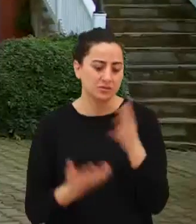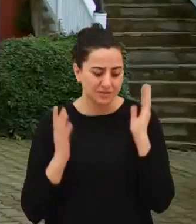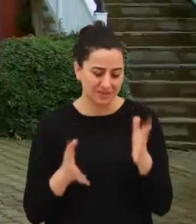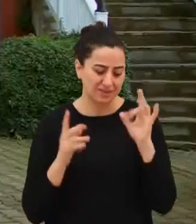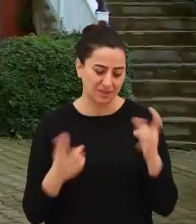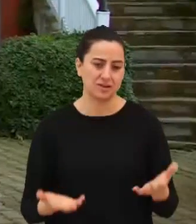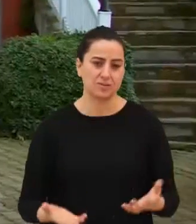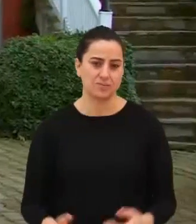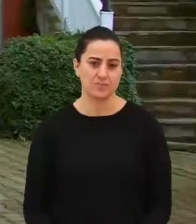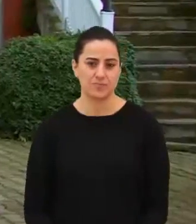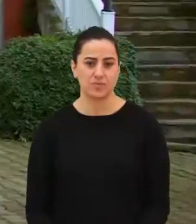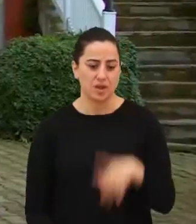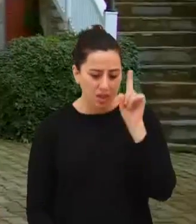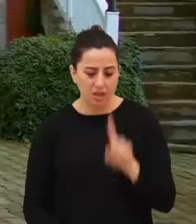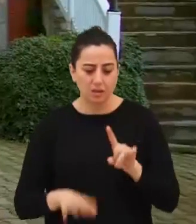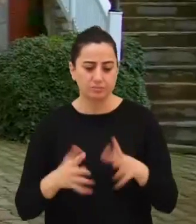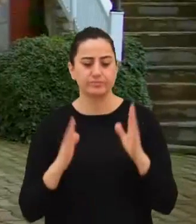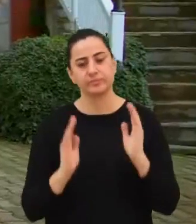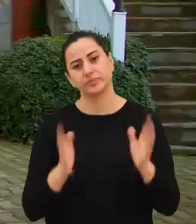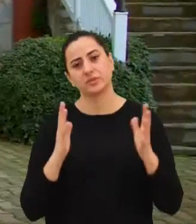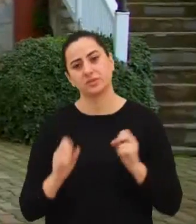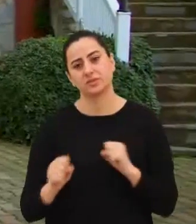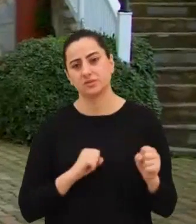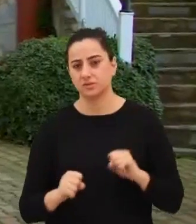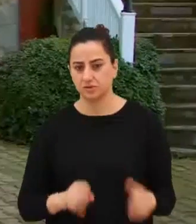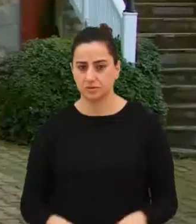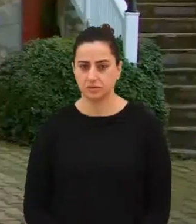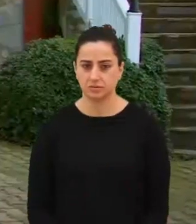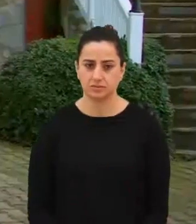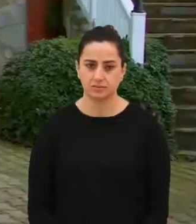ya. Ya ilk günden alet gitti ya. Ama